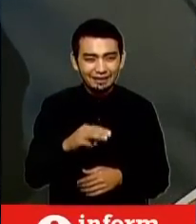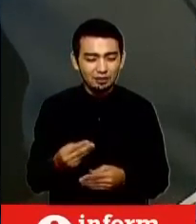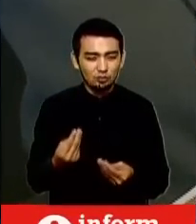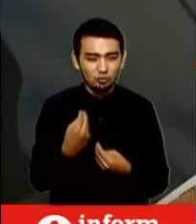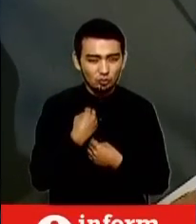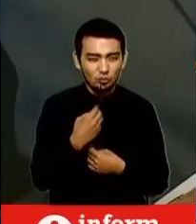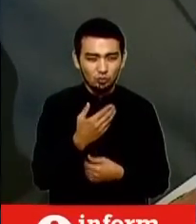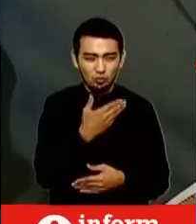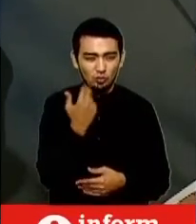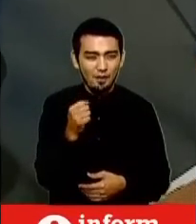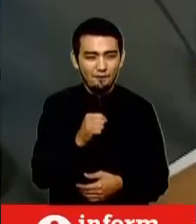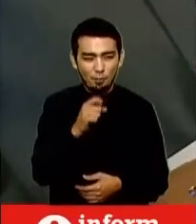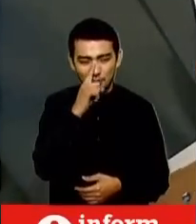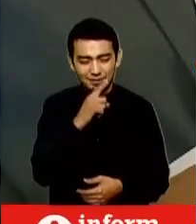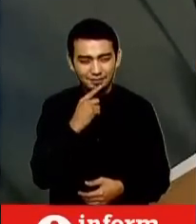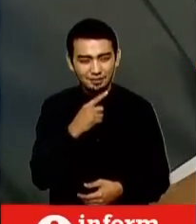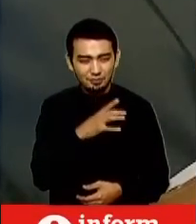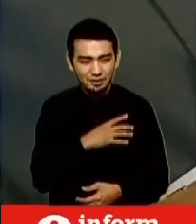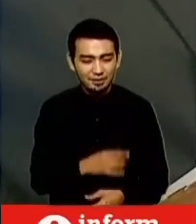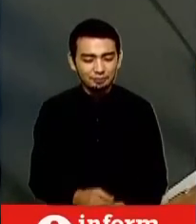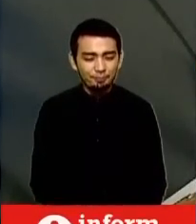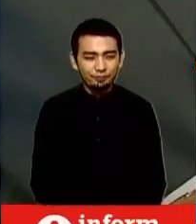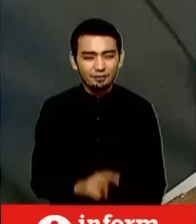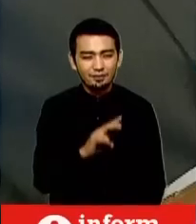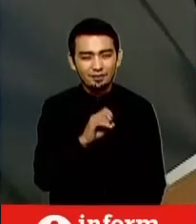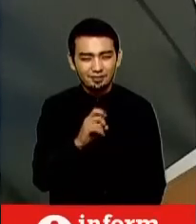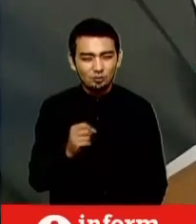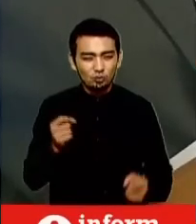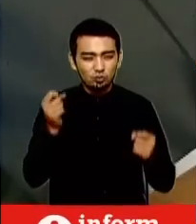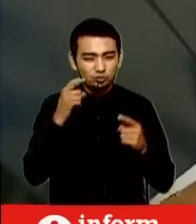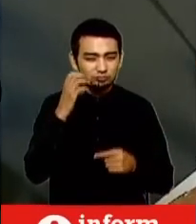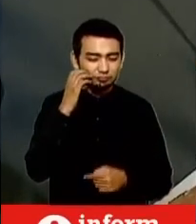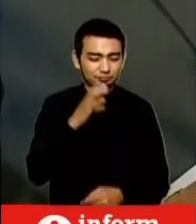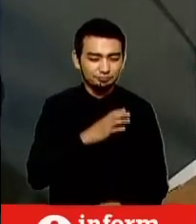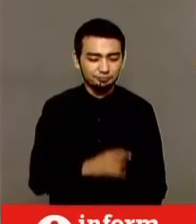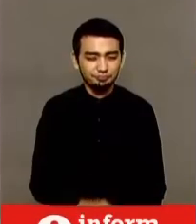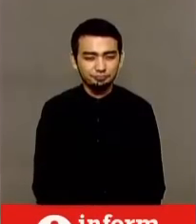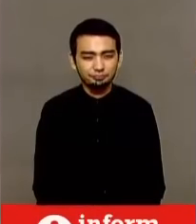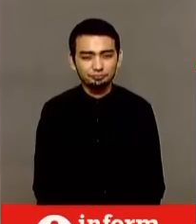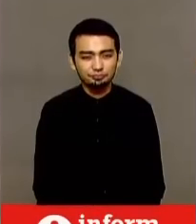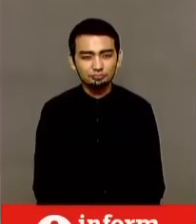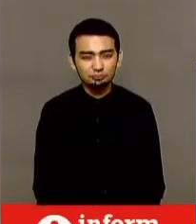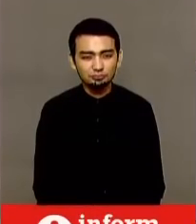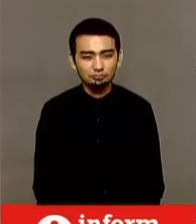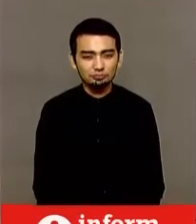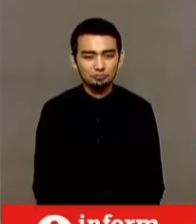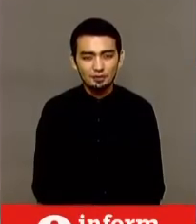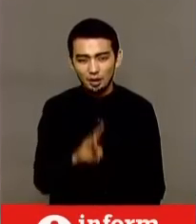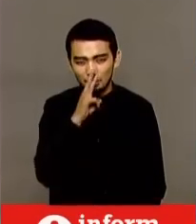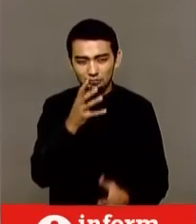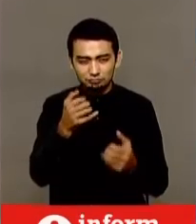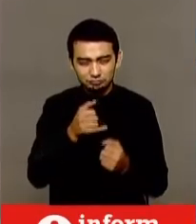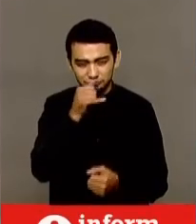деп наразылық білдірді. Әріптесім Назерке Күбасова тараптарды тыңдап келген еді. Айлығын ала